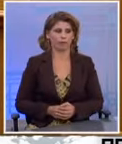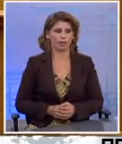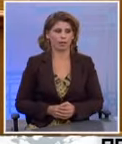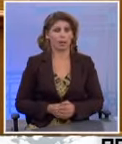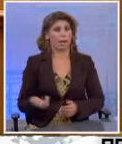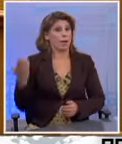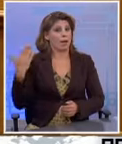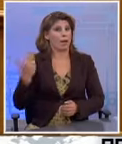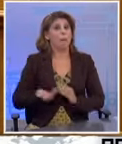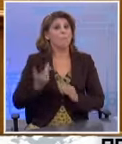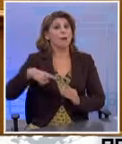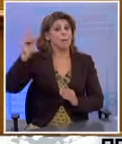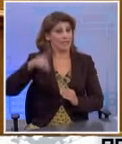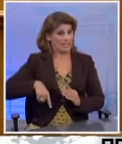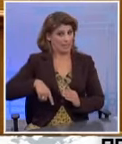προημερησία στη Βουλή